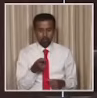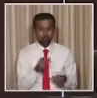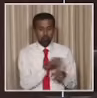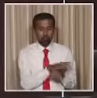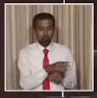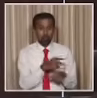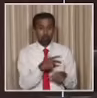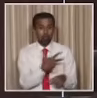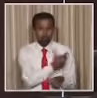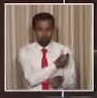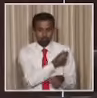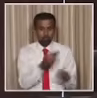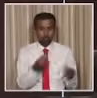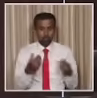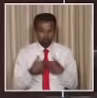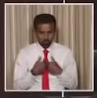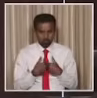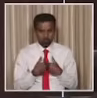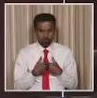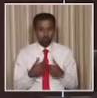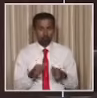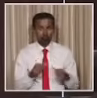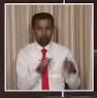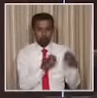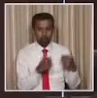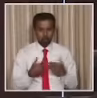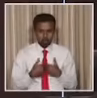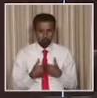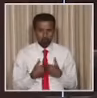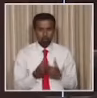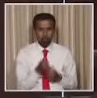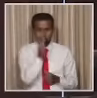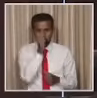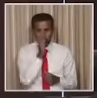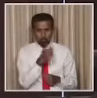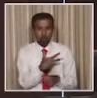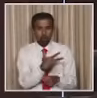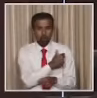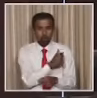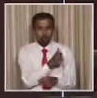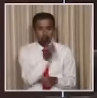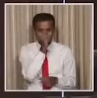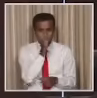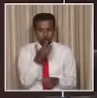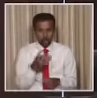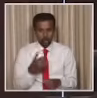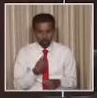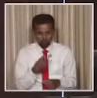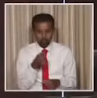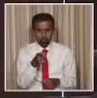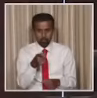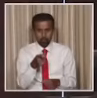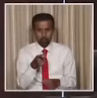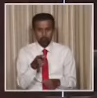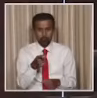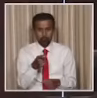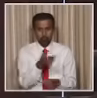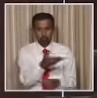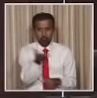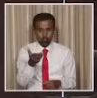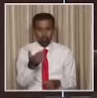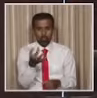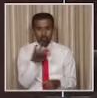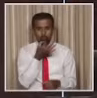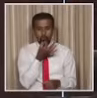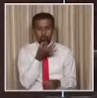කාලේ ඇන්ටිජන් ගන්නේ අපිද එතකොට අපි වාසි ගන්න හැදුවේ විපක්ෂයේ ඉඳගෙන මේ හොරකම් කරේ කොවිඩ් එක ඇන්ටිජන් ගේනකොට හොරකම් කරේ අපිද එතකොට හොරකම් කරේ ඔබතුමාලා අපිට